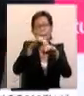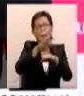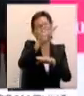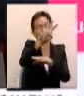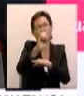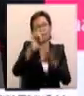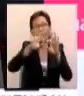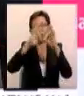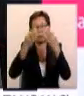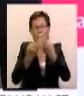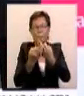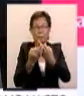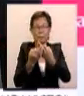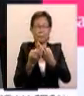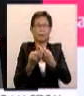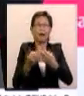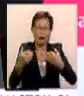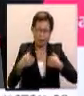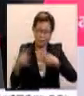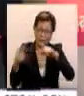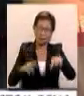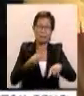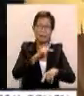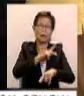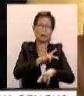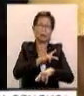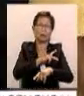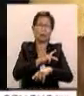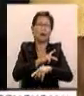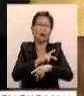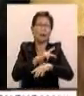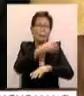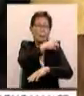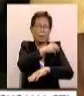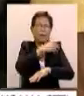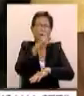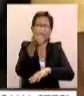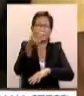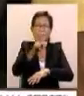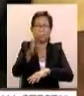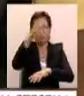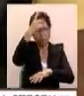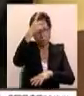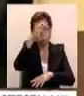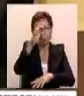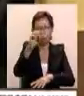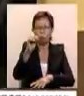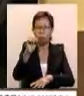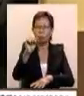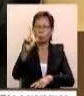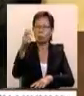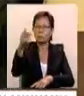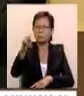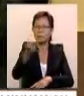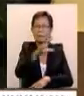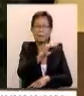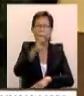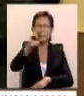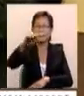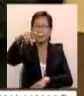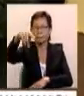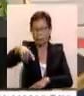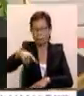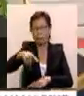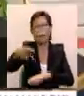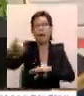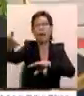tegar di Ibu Negara. Hadir sama Ketua Pegawai Korporat TNB, Dato' Roslan Abdul Rahman dan Ahli Parlimen Lembah Pantai, Fahmi